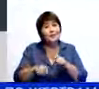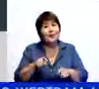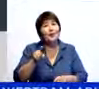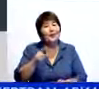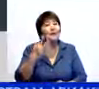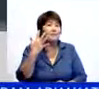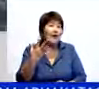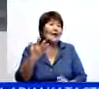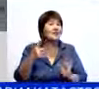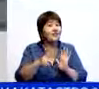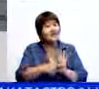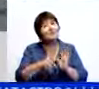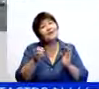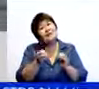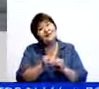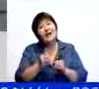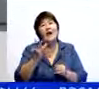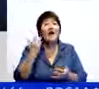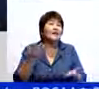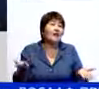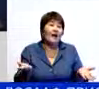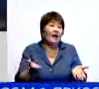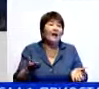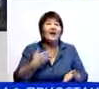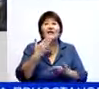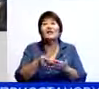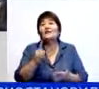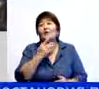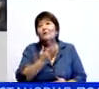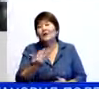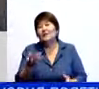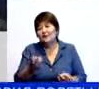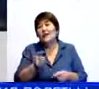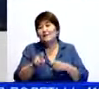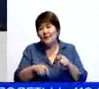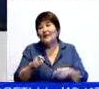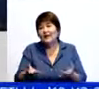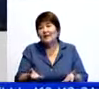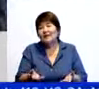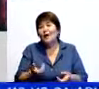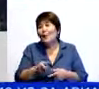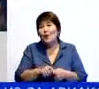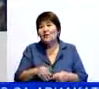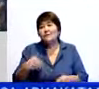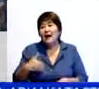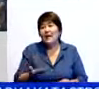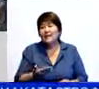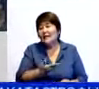По 5, по 7, по 10, когда как. Советую молодым, конечно, бегать. Это очень